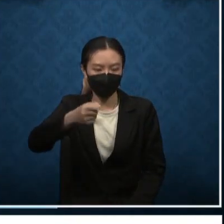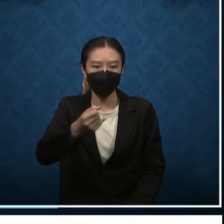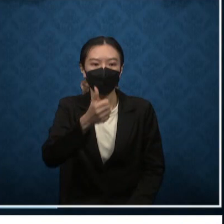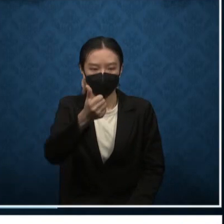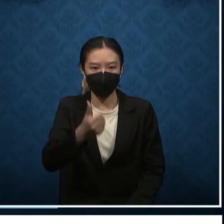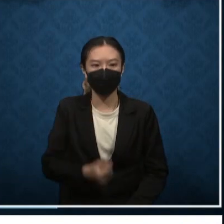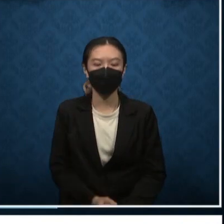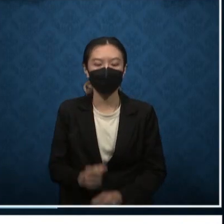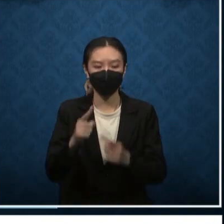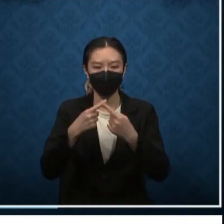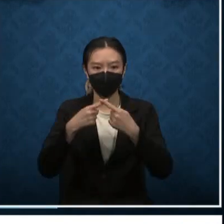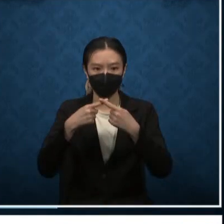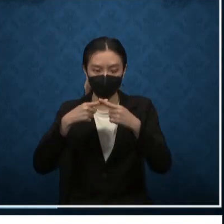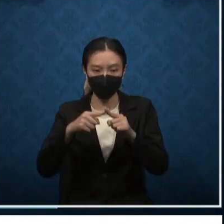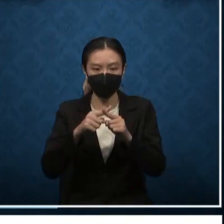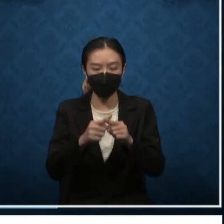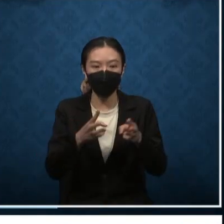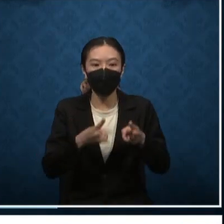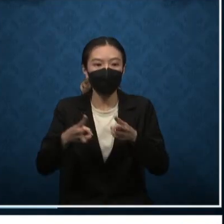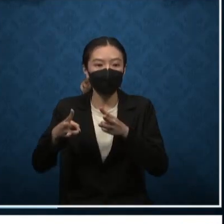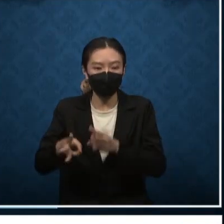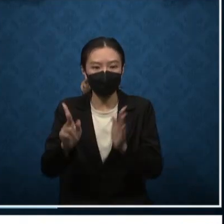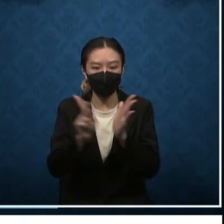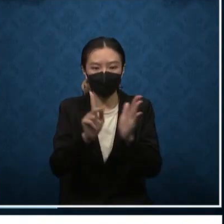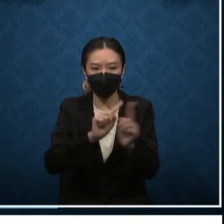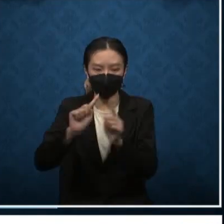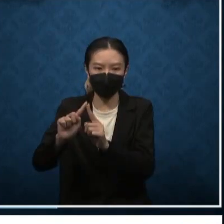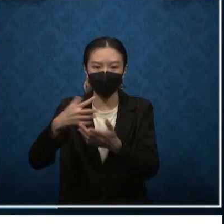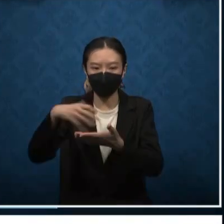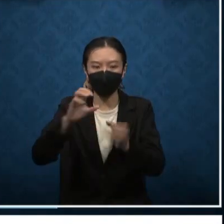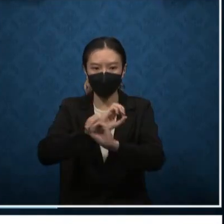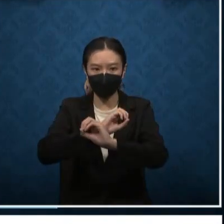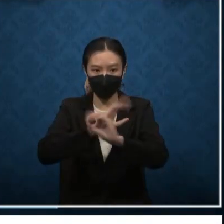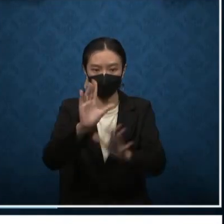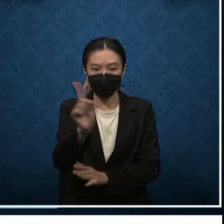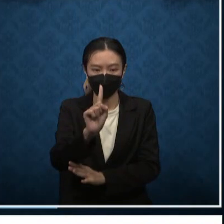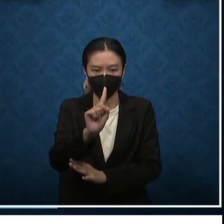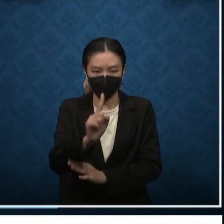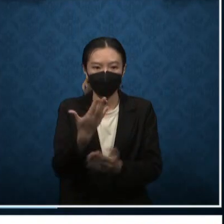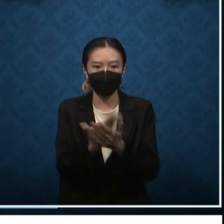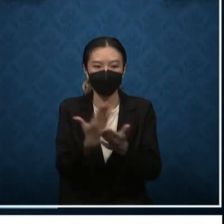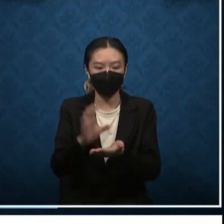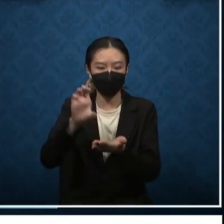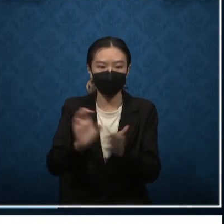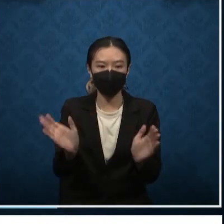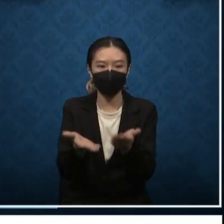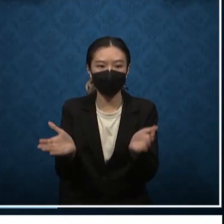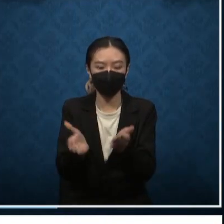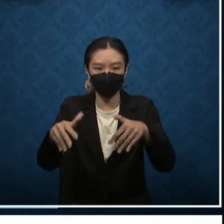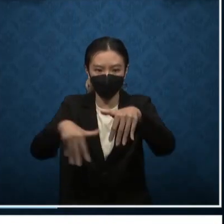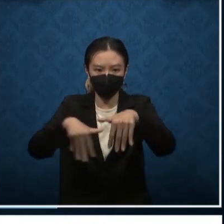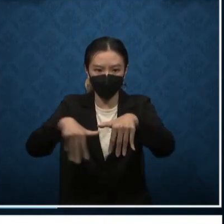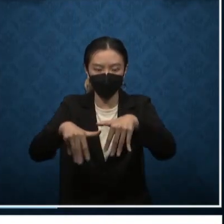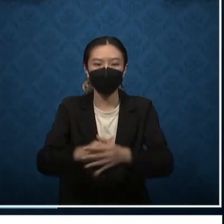wood เคลวกับการของเรื่รเบีขององคกรปกครองทองถิ่ง